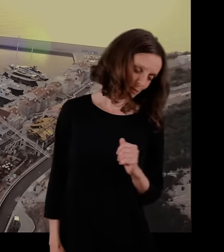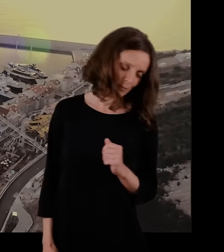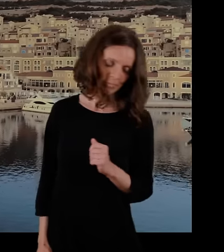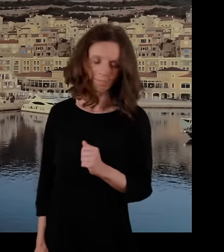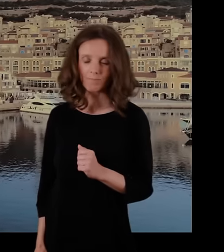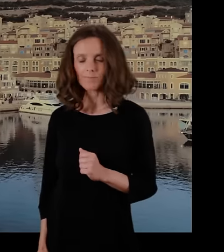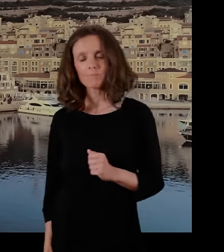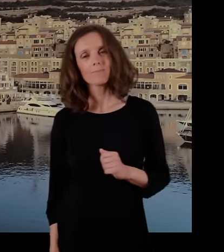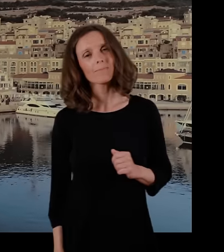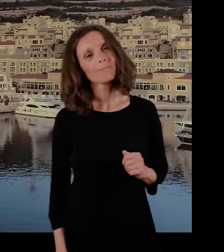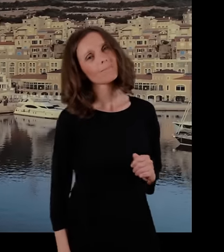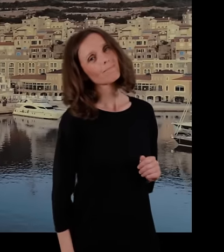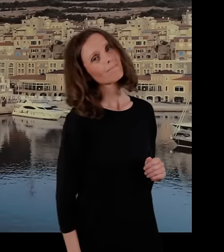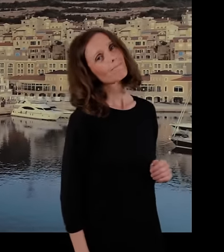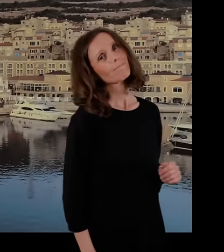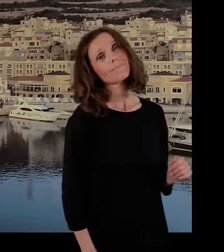dom.